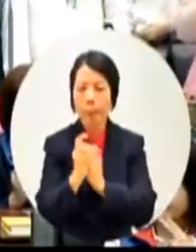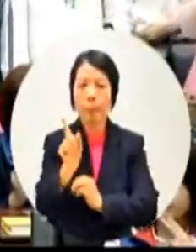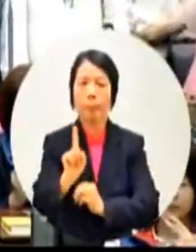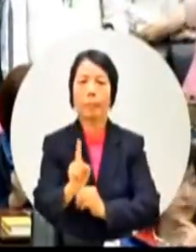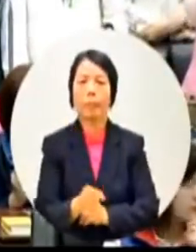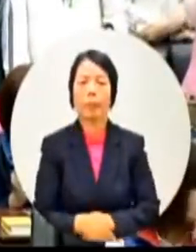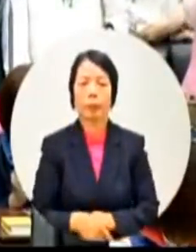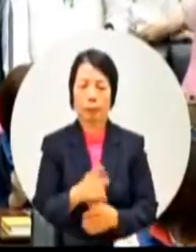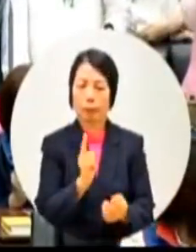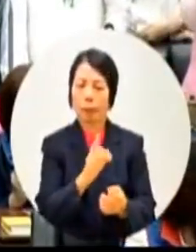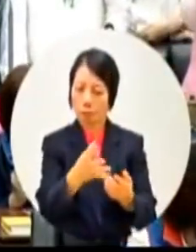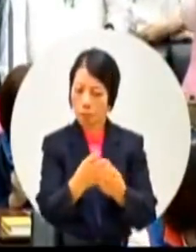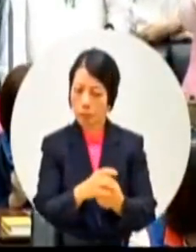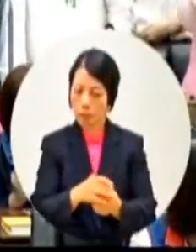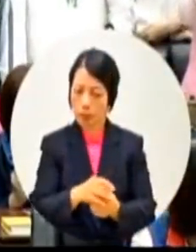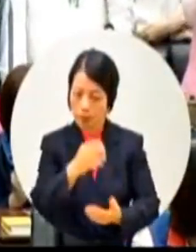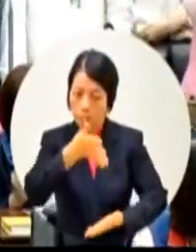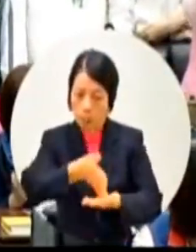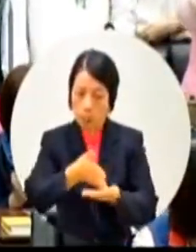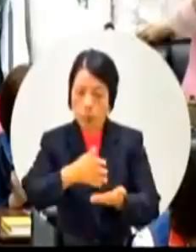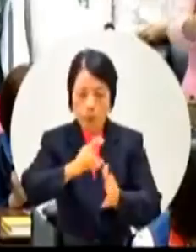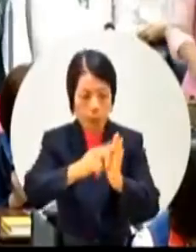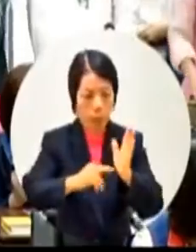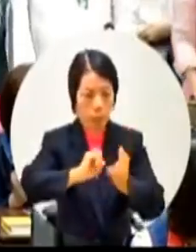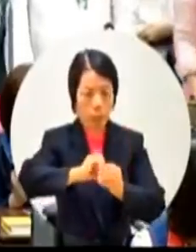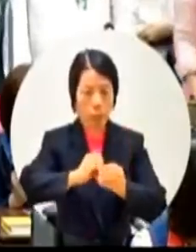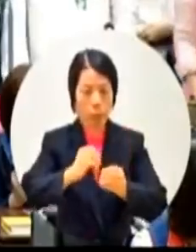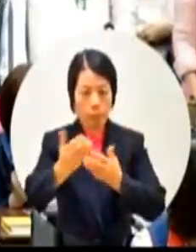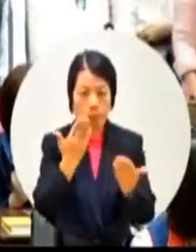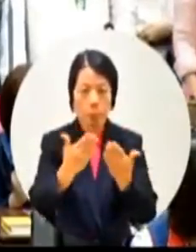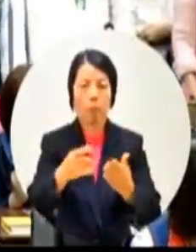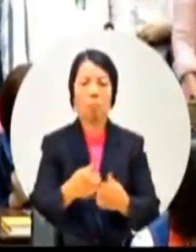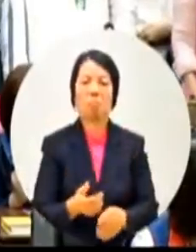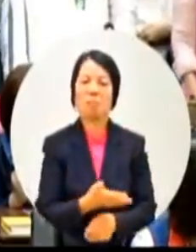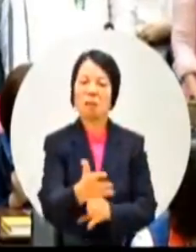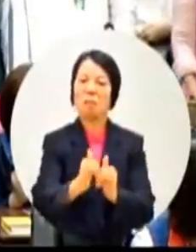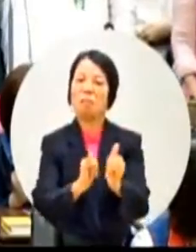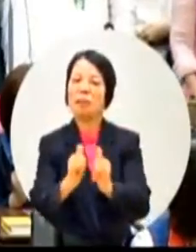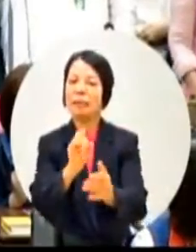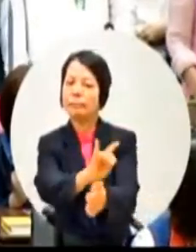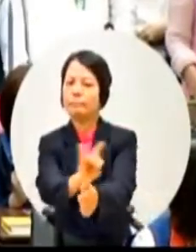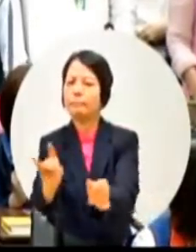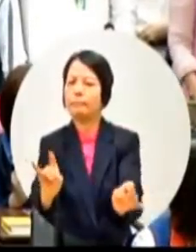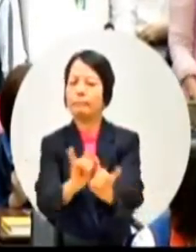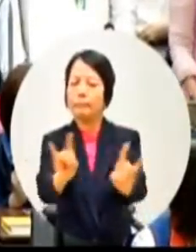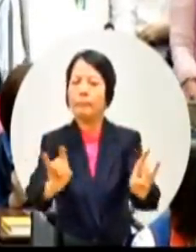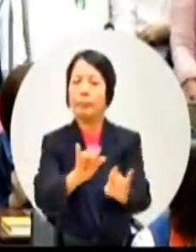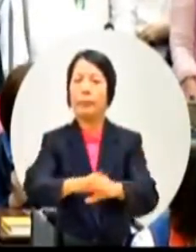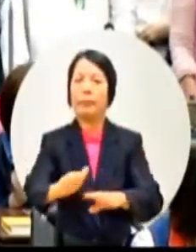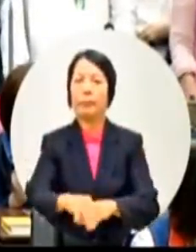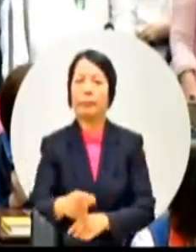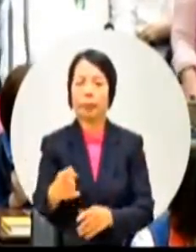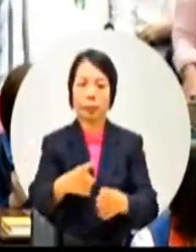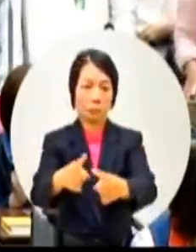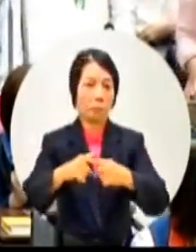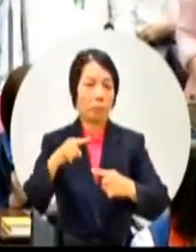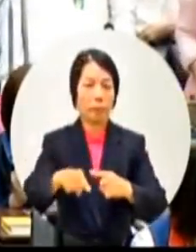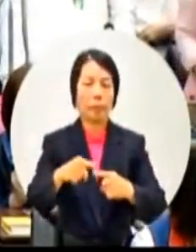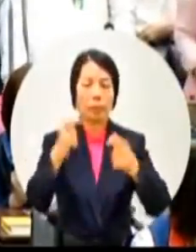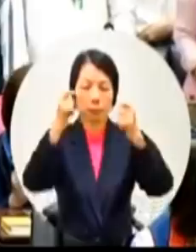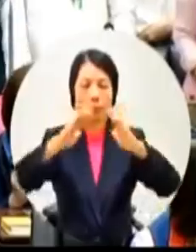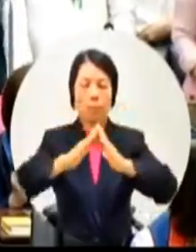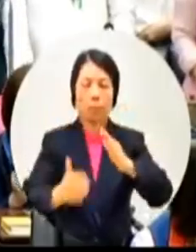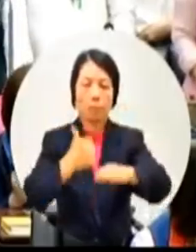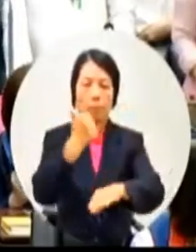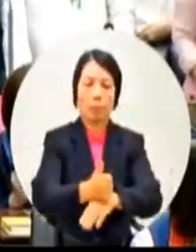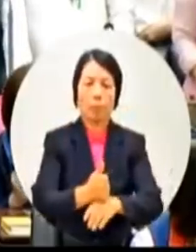而且我们会担心说，在你来当高雄市长，推动高雄市政，哦，是不是会去牺牲到台湾国家主权咱的